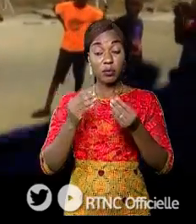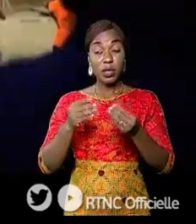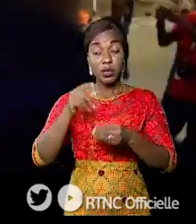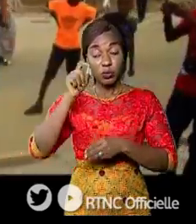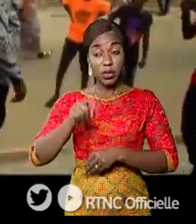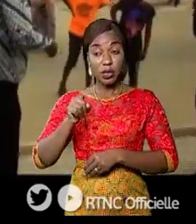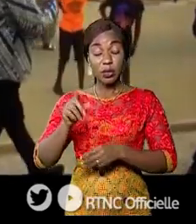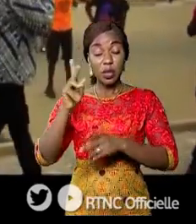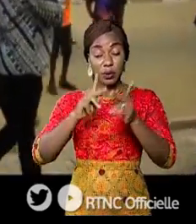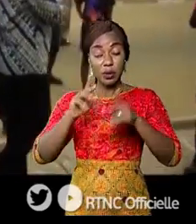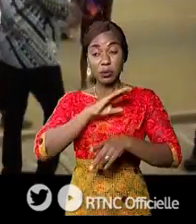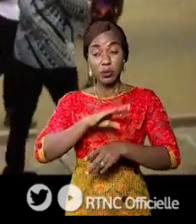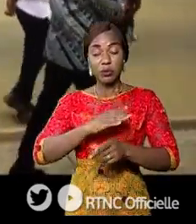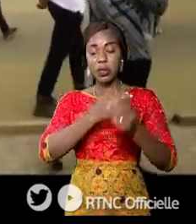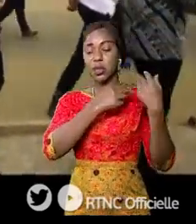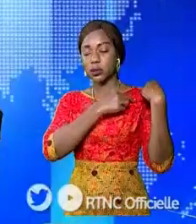comportement responsable.